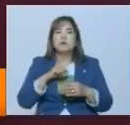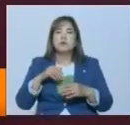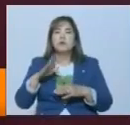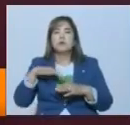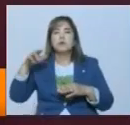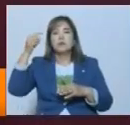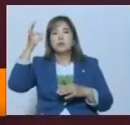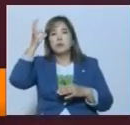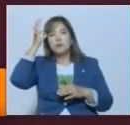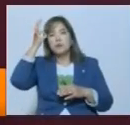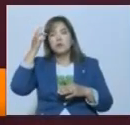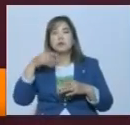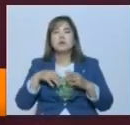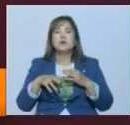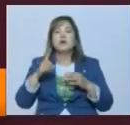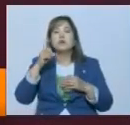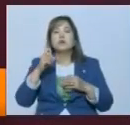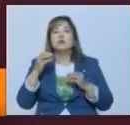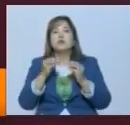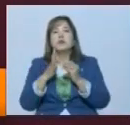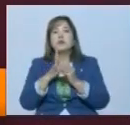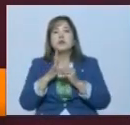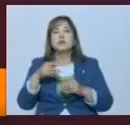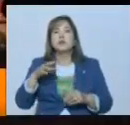памяти, сегодня мы празднуем его 115-летие.